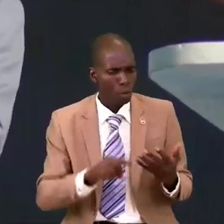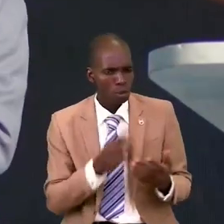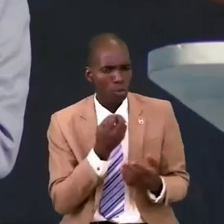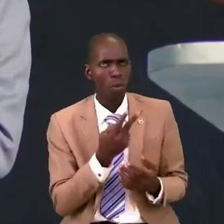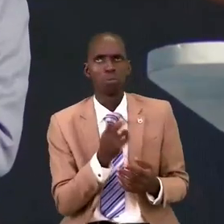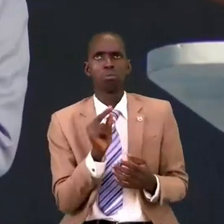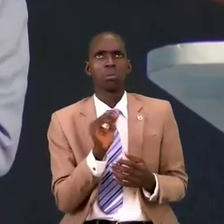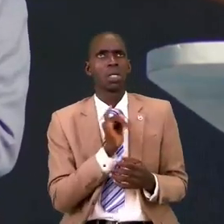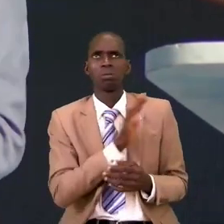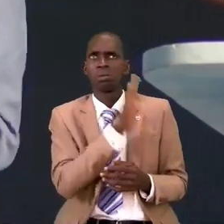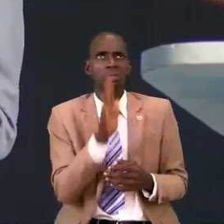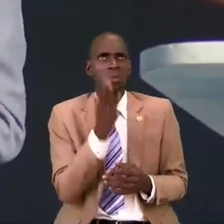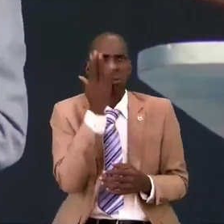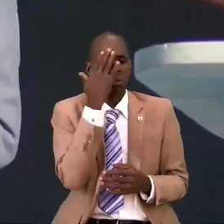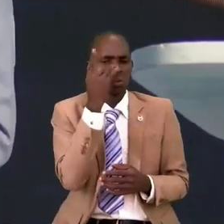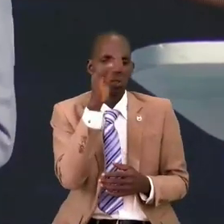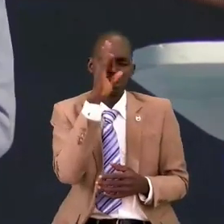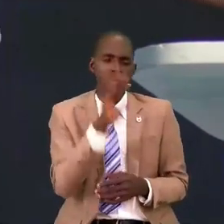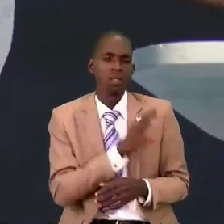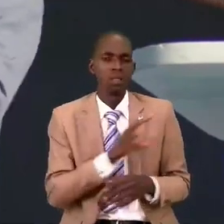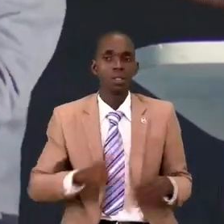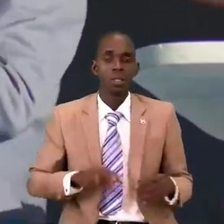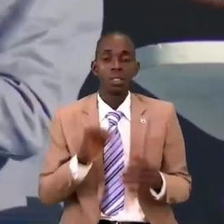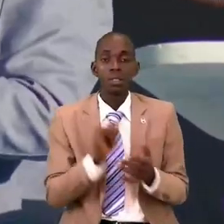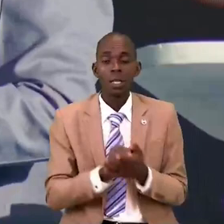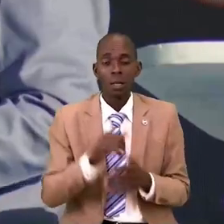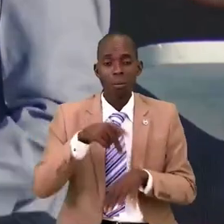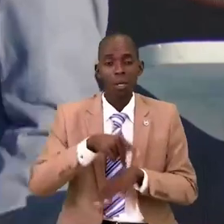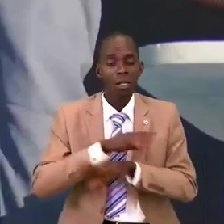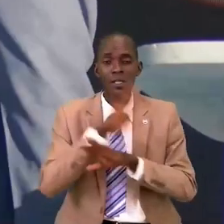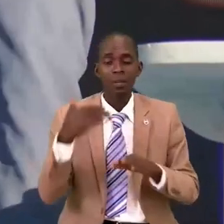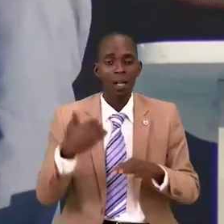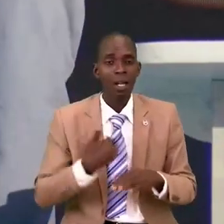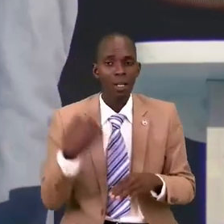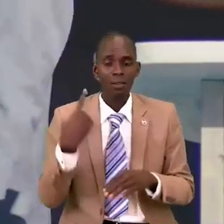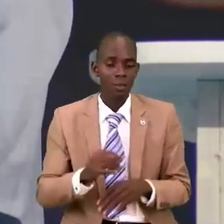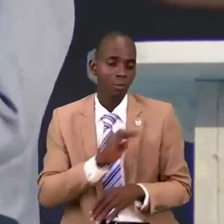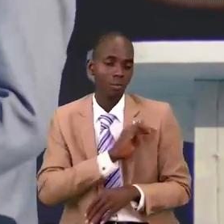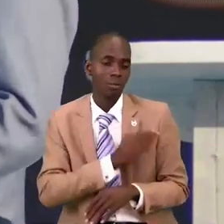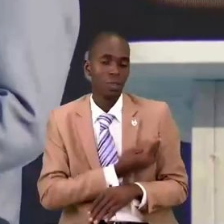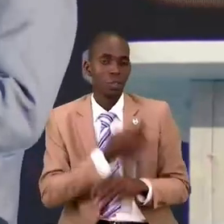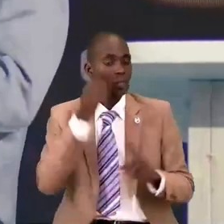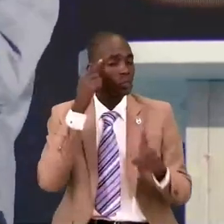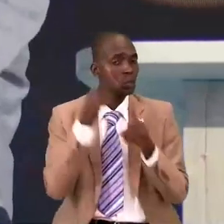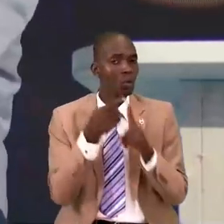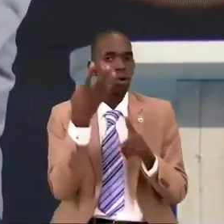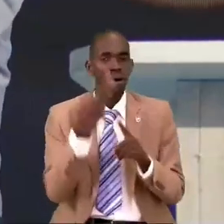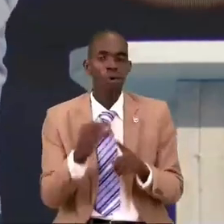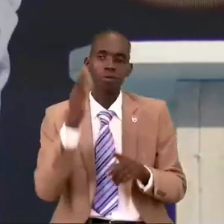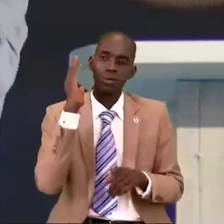Il n'avait pas le courage de témoigner de Christ. Il n'avait pas pensé à la mission d'exalter Christ et de dire oui, bien